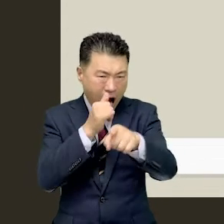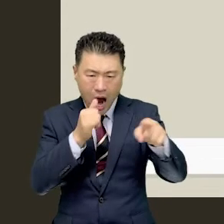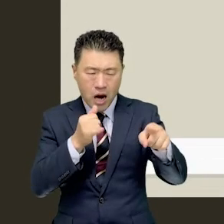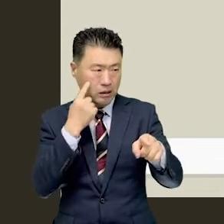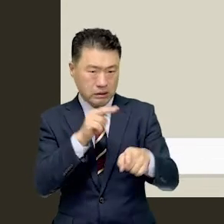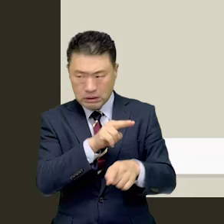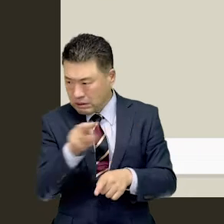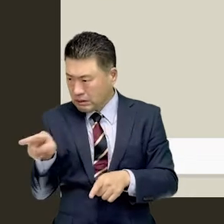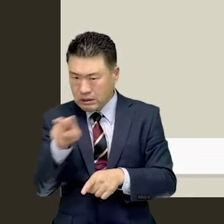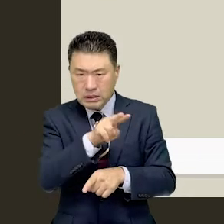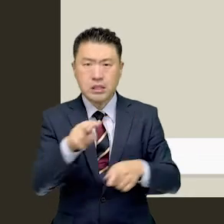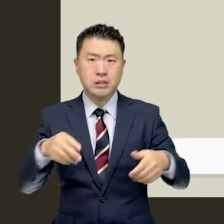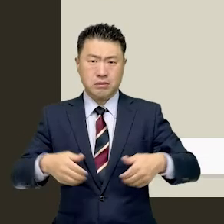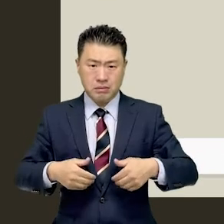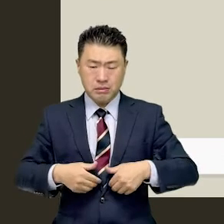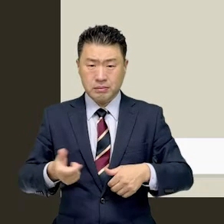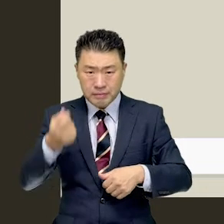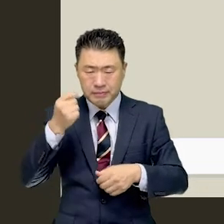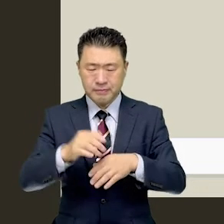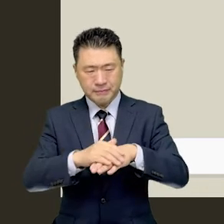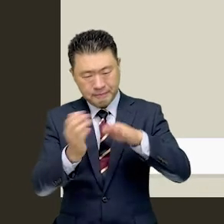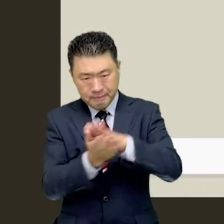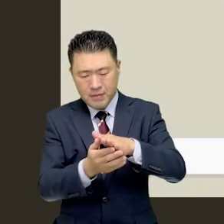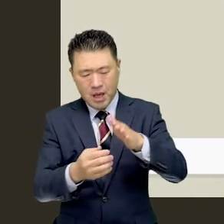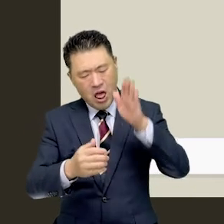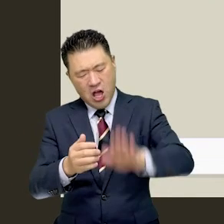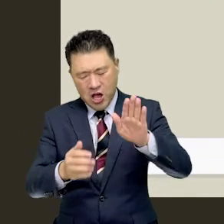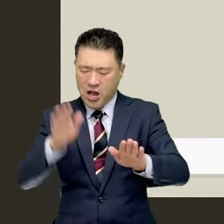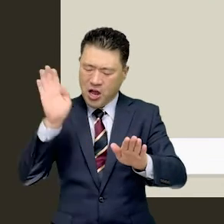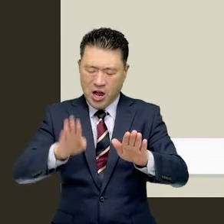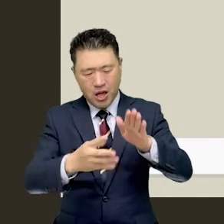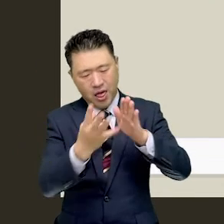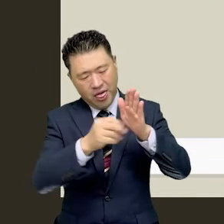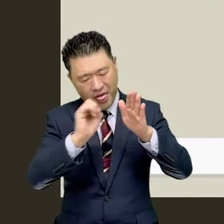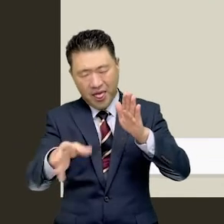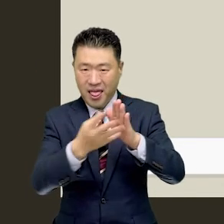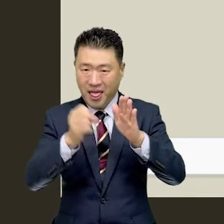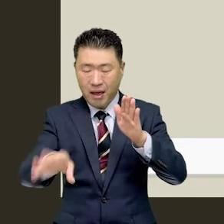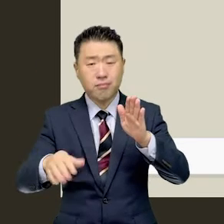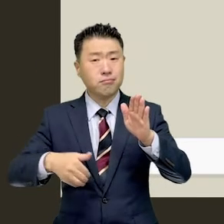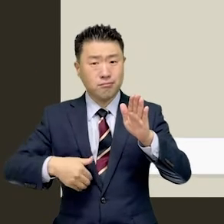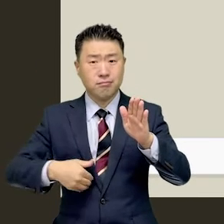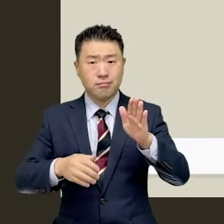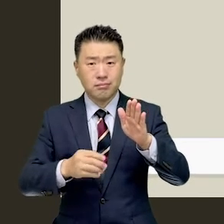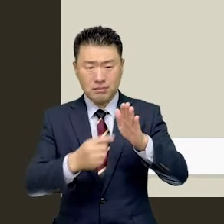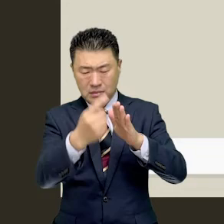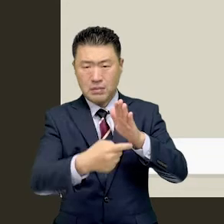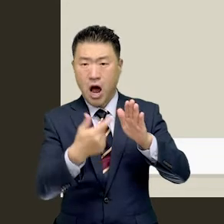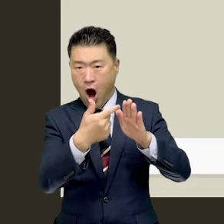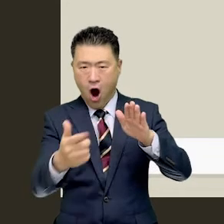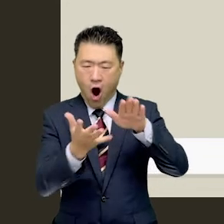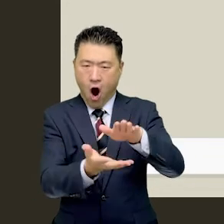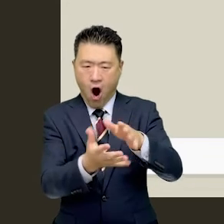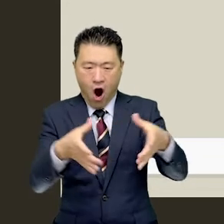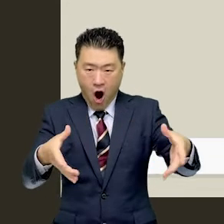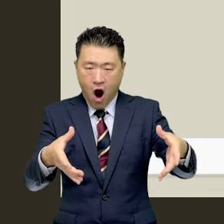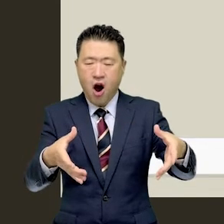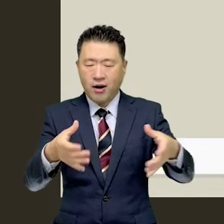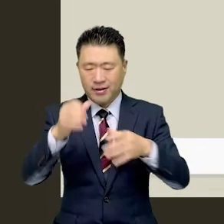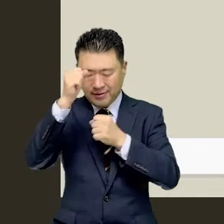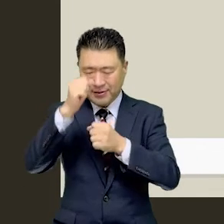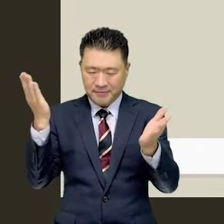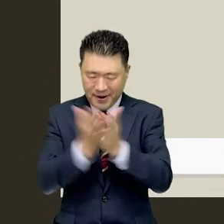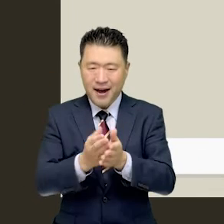걷습니다. 수시로 신발 바닥에 눈을 털어줍니다. 바닥면이 넓은 운동화나 작업화를